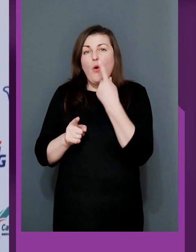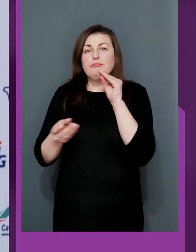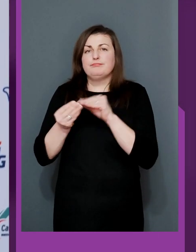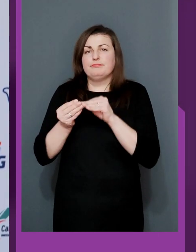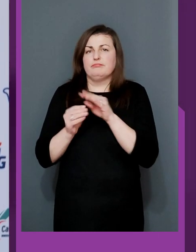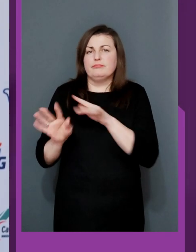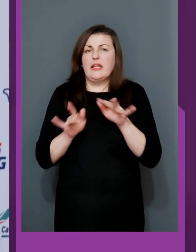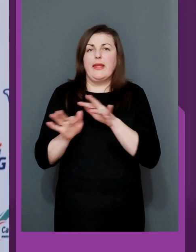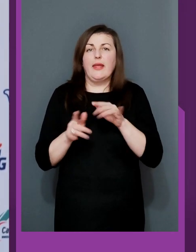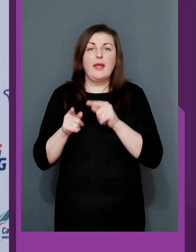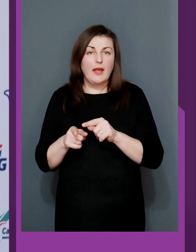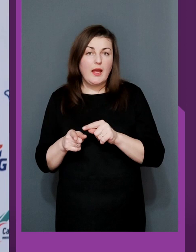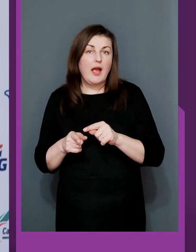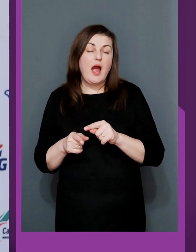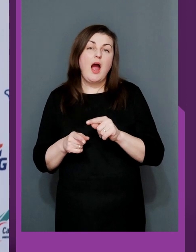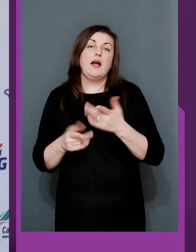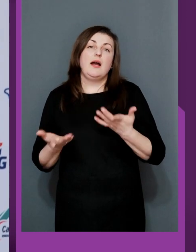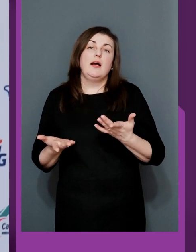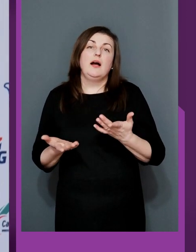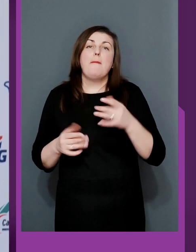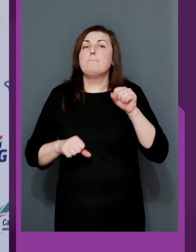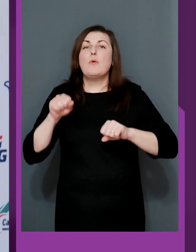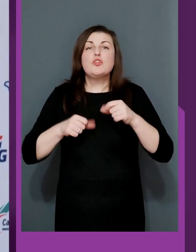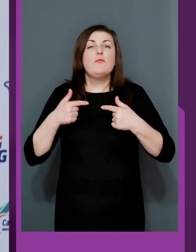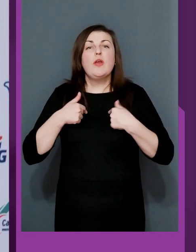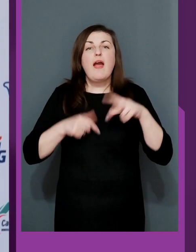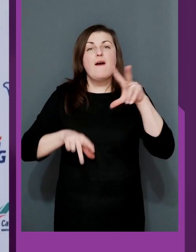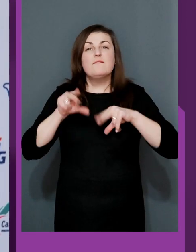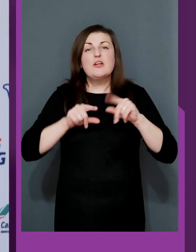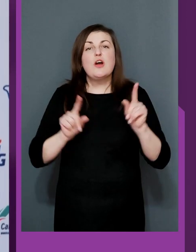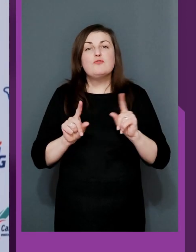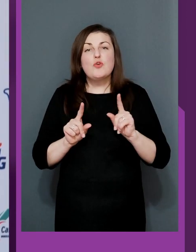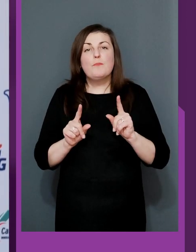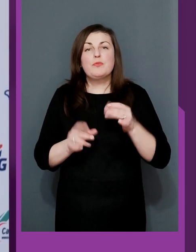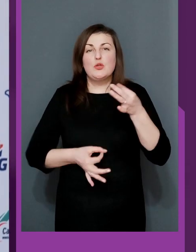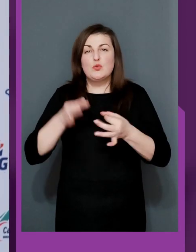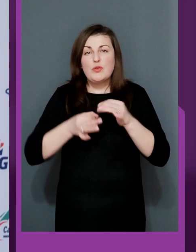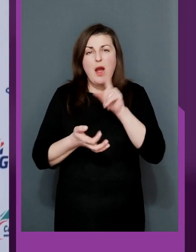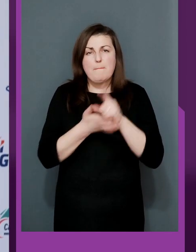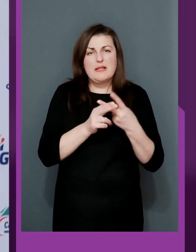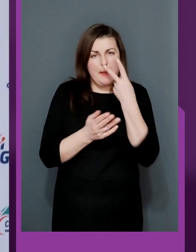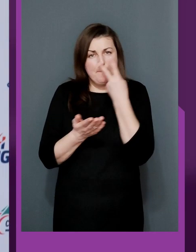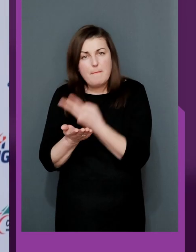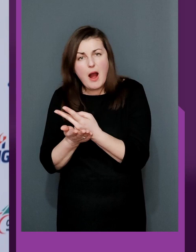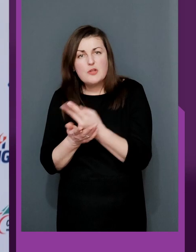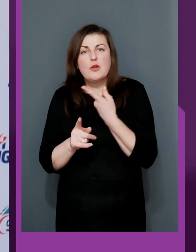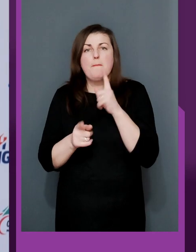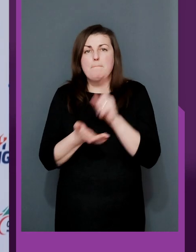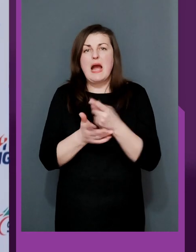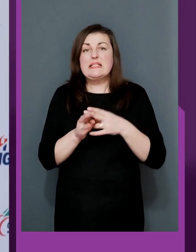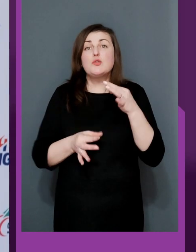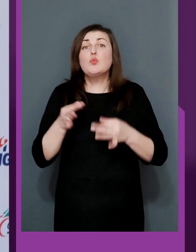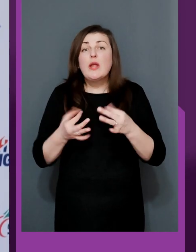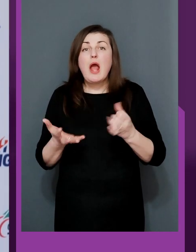одні і ті самі дії Можливо я вважав що суддя має це бачити має це судити